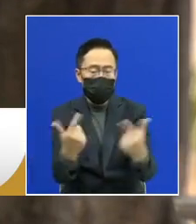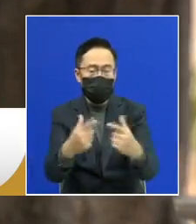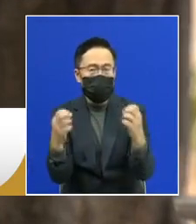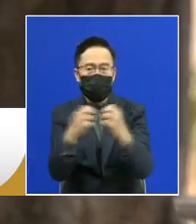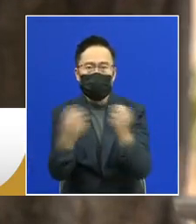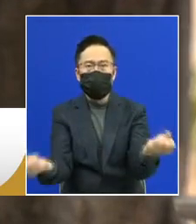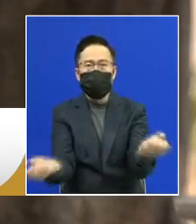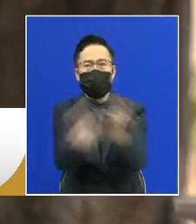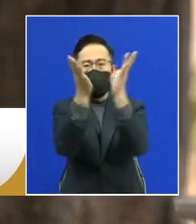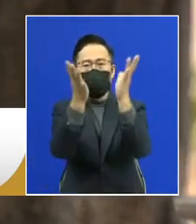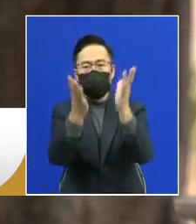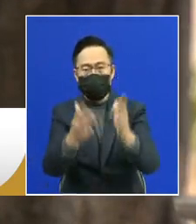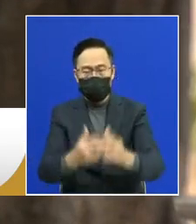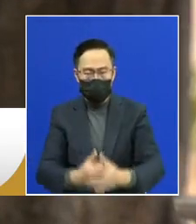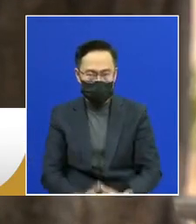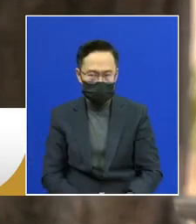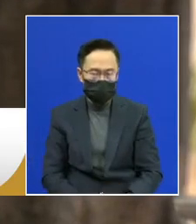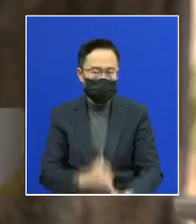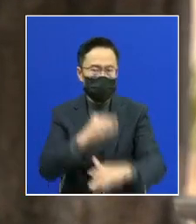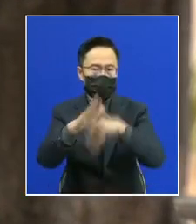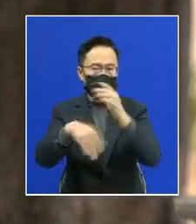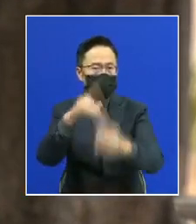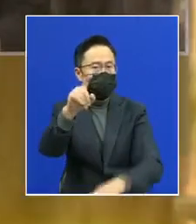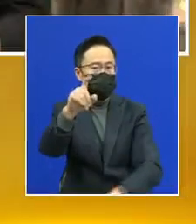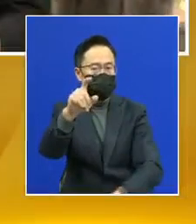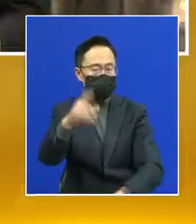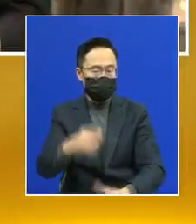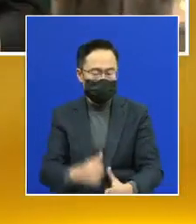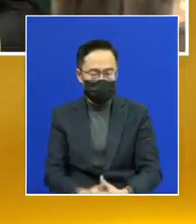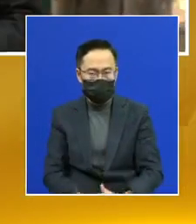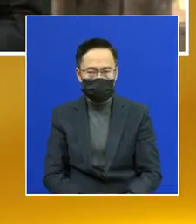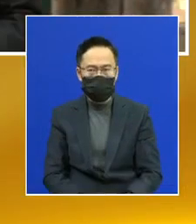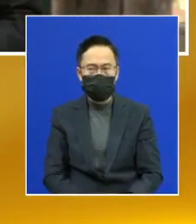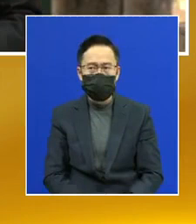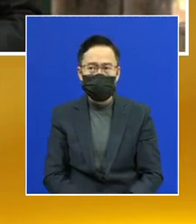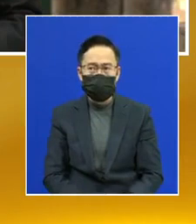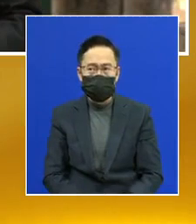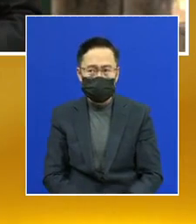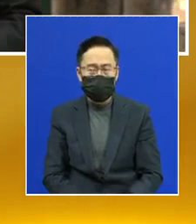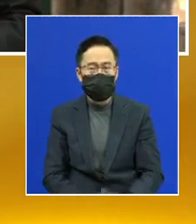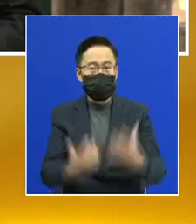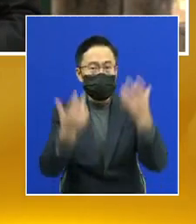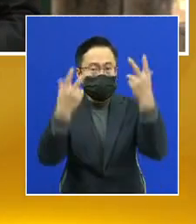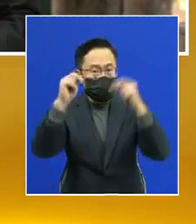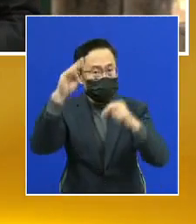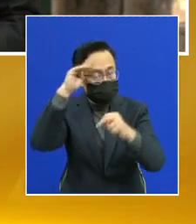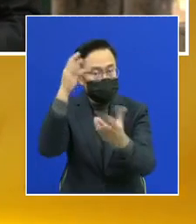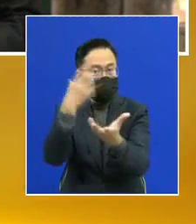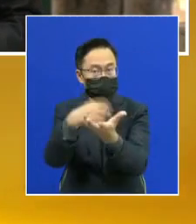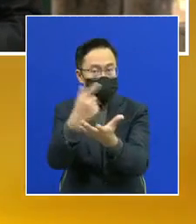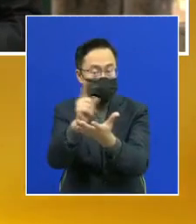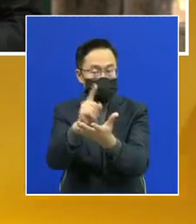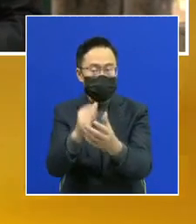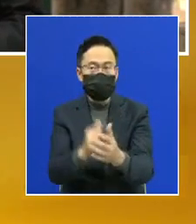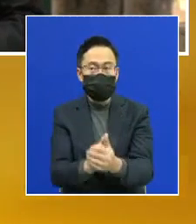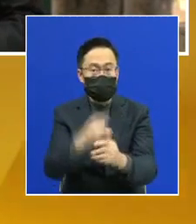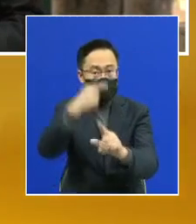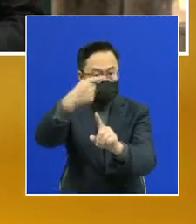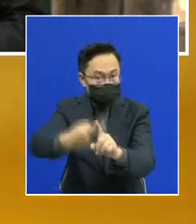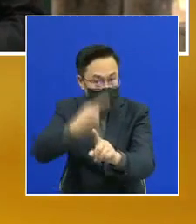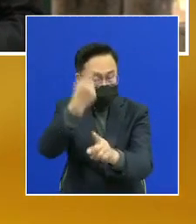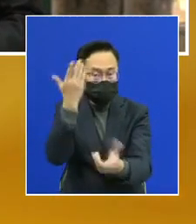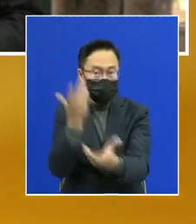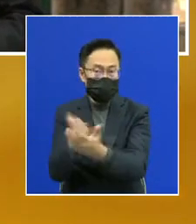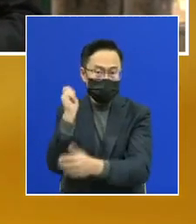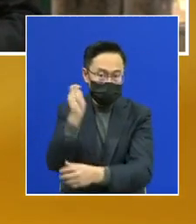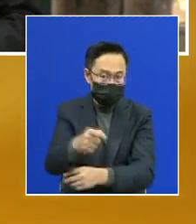แล้วมันก็ทำนะขอแค่นะนี่โอเคนะประเด็นที่นายกเปิดเผยตัวเลขที่น่าสนใจนะครับคือเดือนนึงเดือน